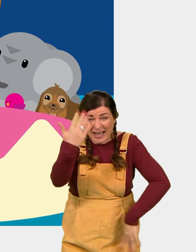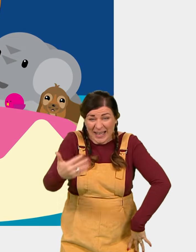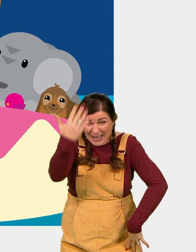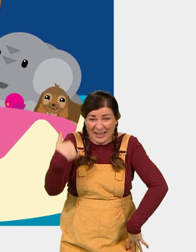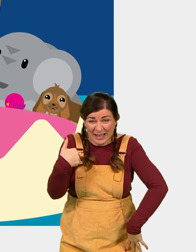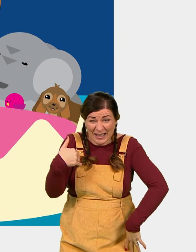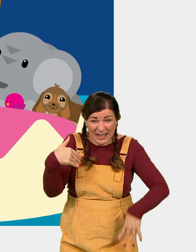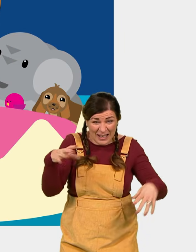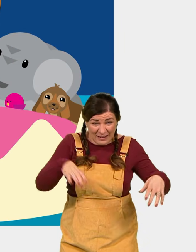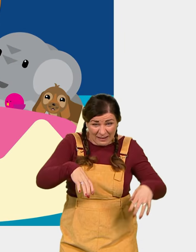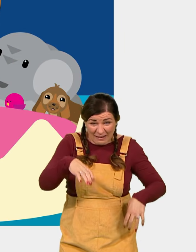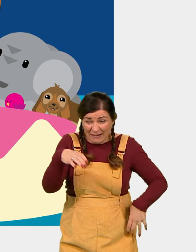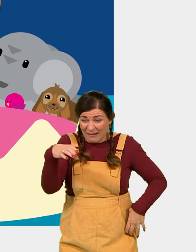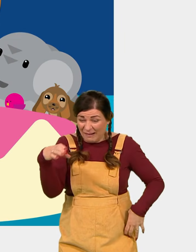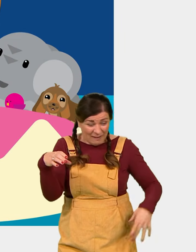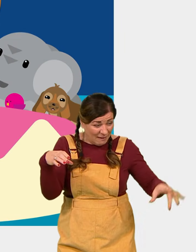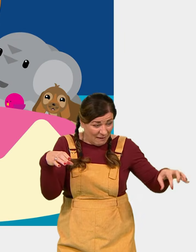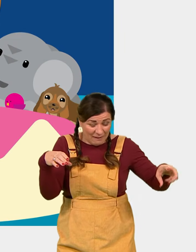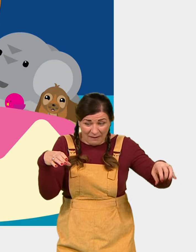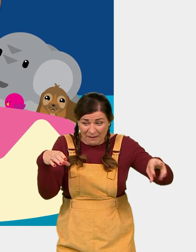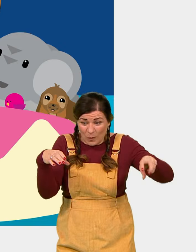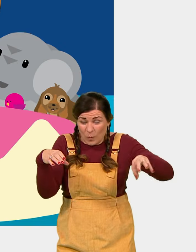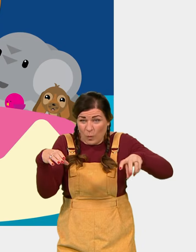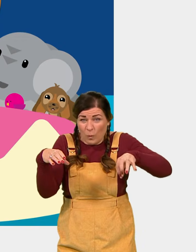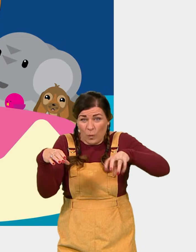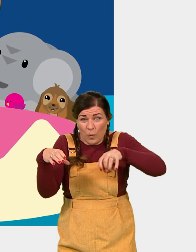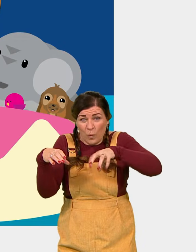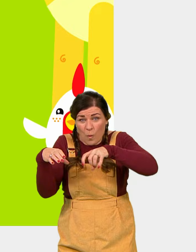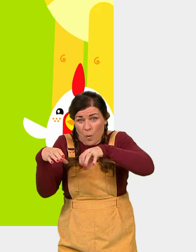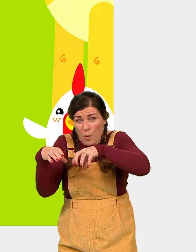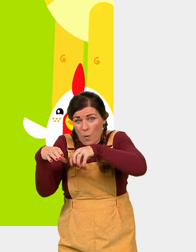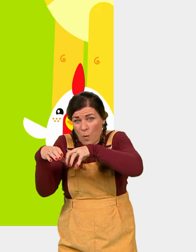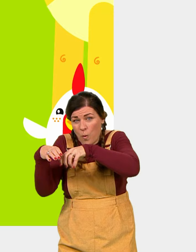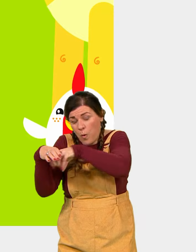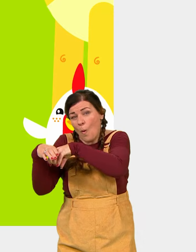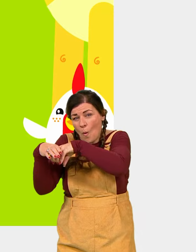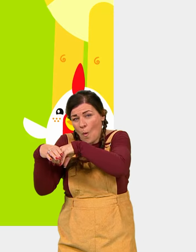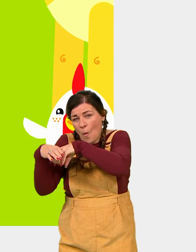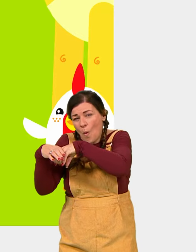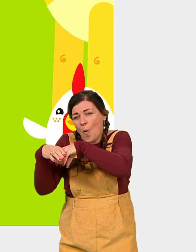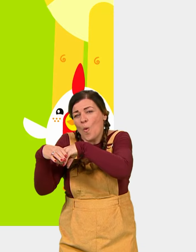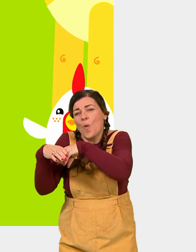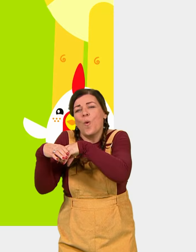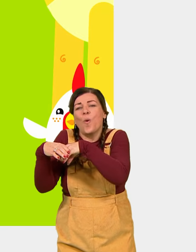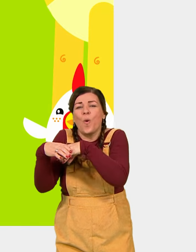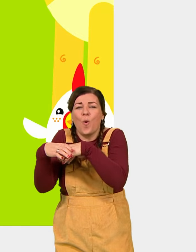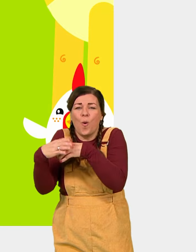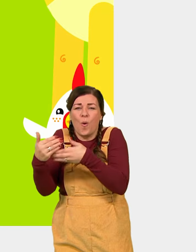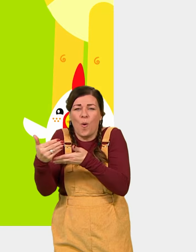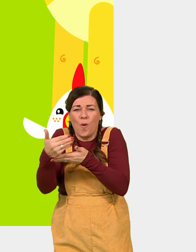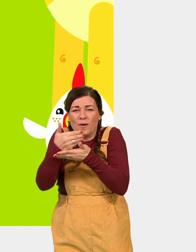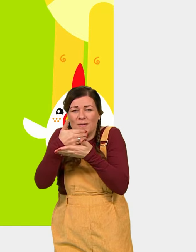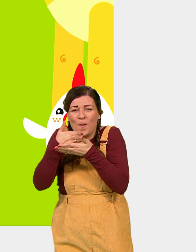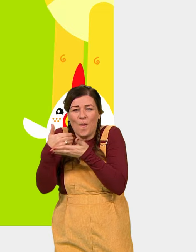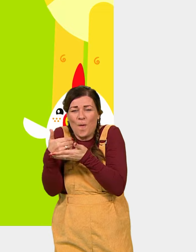yn becw, gan agor ei gragen yn llyden agored. Sgrialodd Anansi tuag ato ac